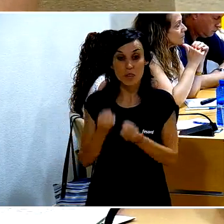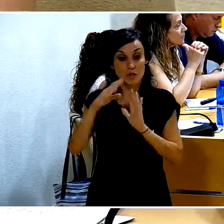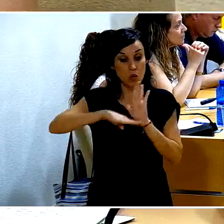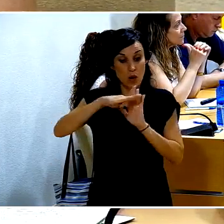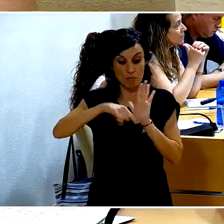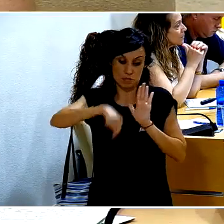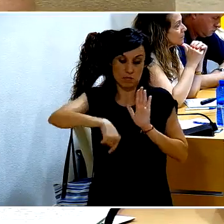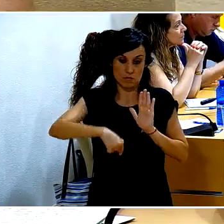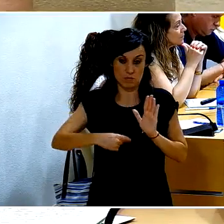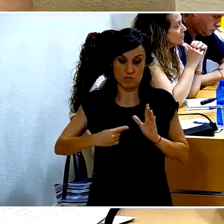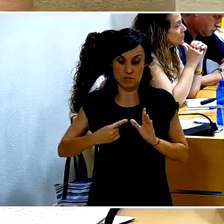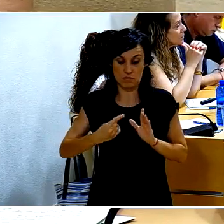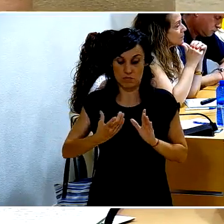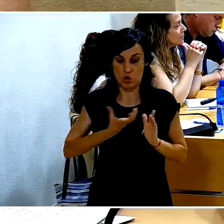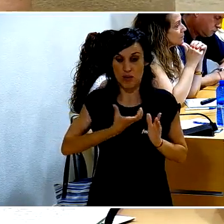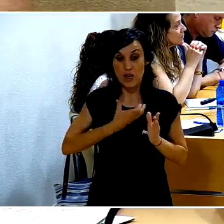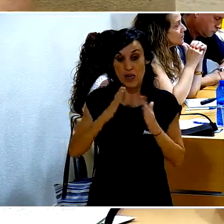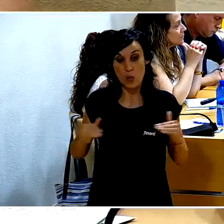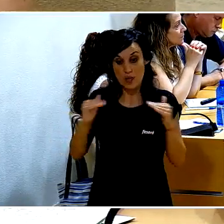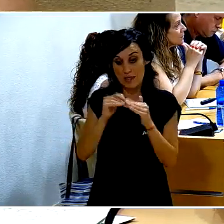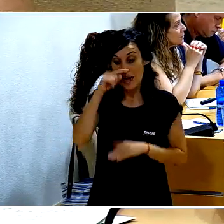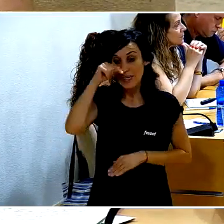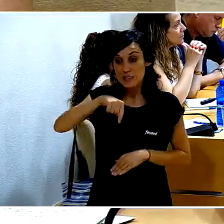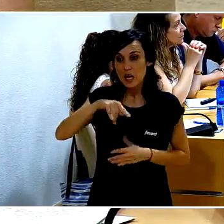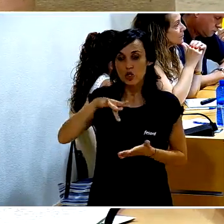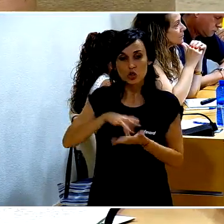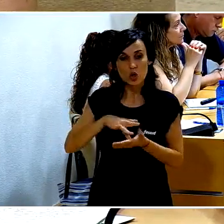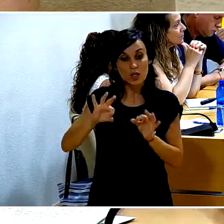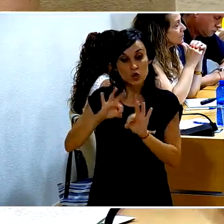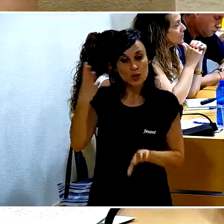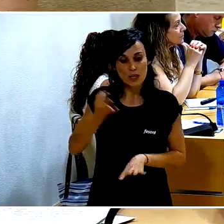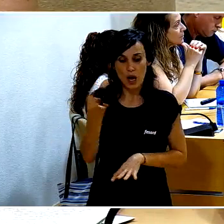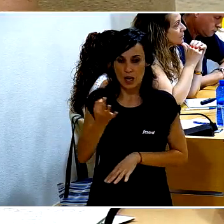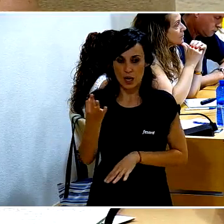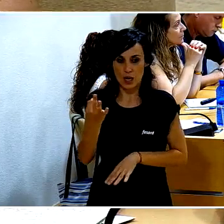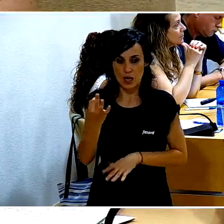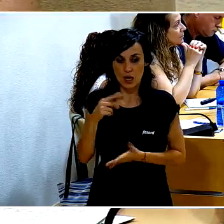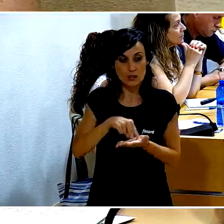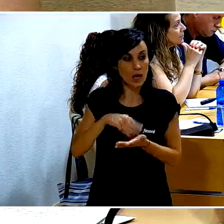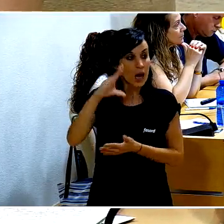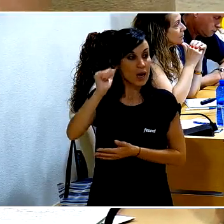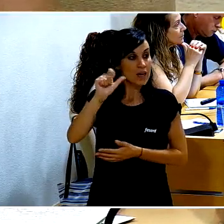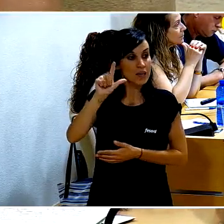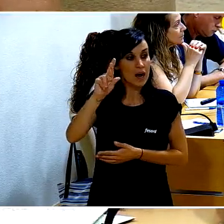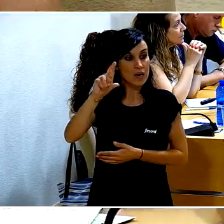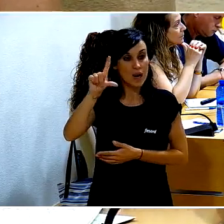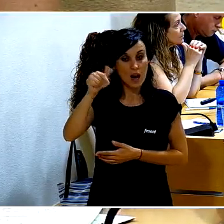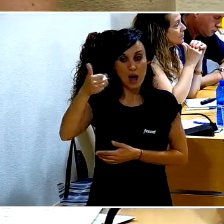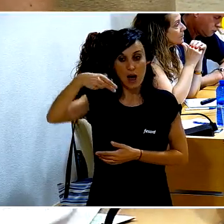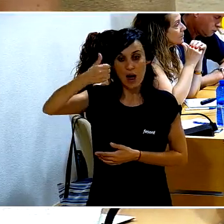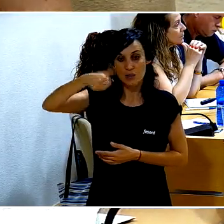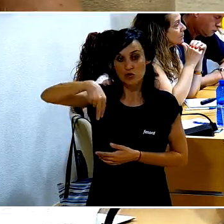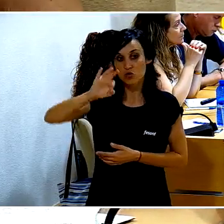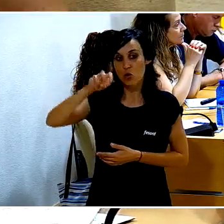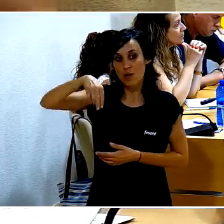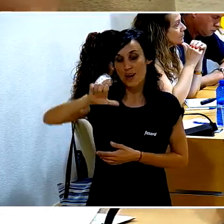d'esta regidoria d'igualtat, este any hem tingut la sort de comptar amb la presència de Carla Antonelli. Carla